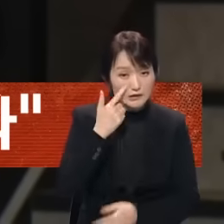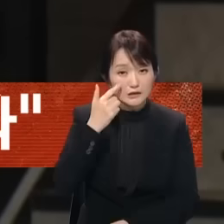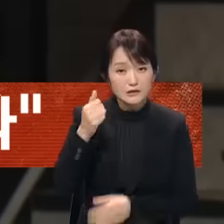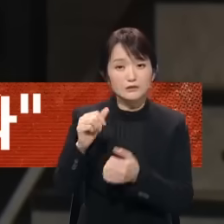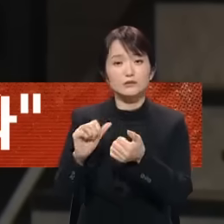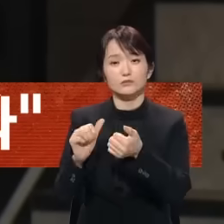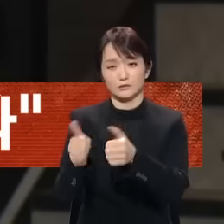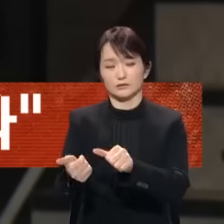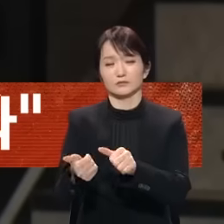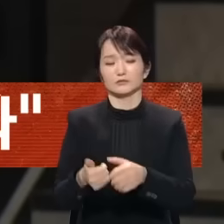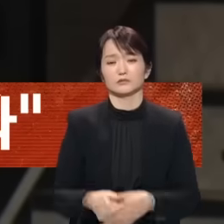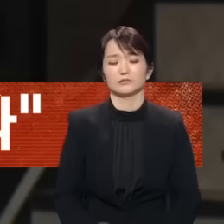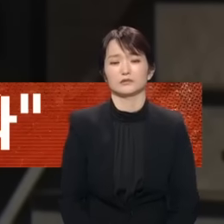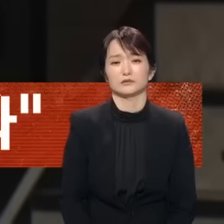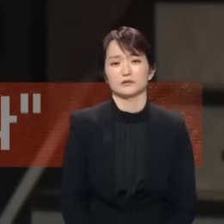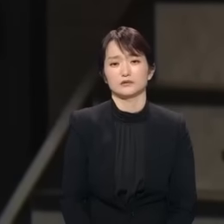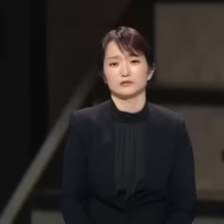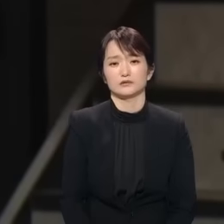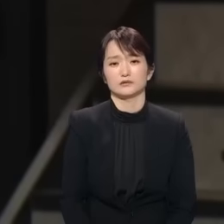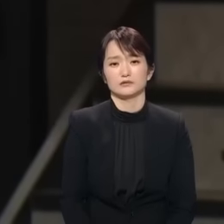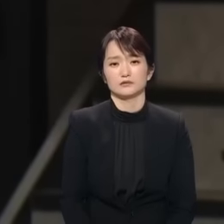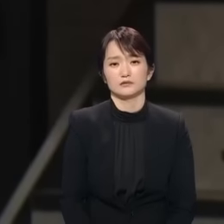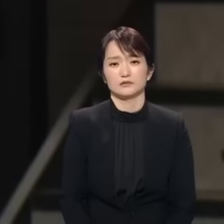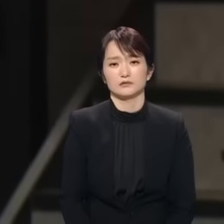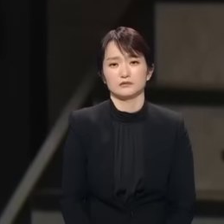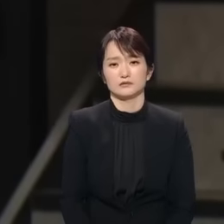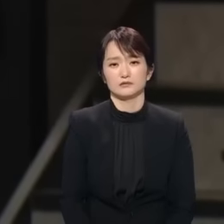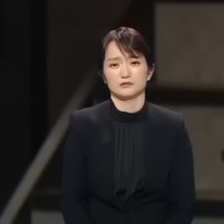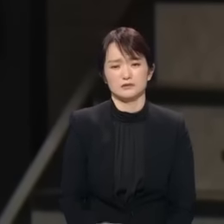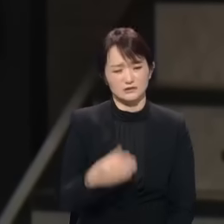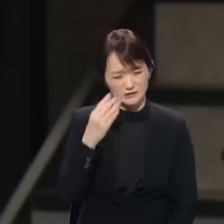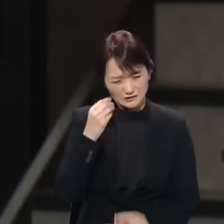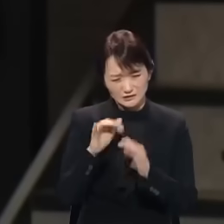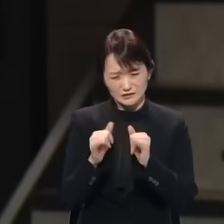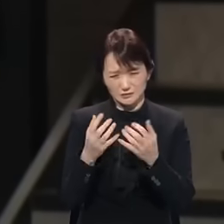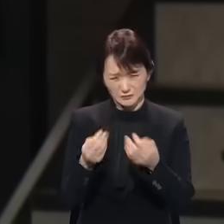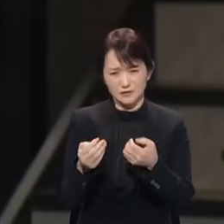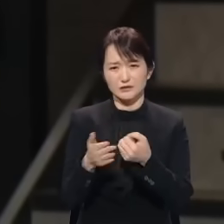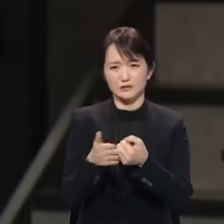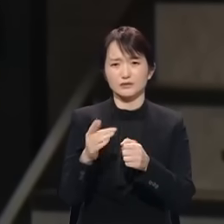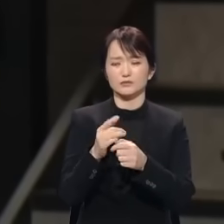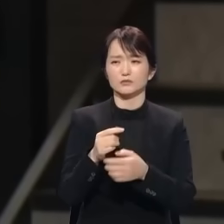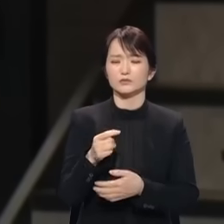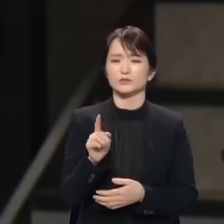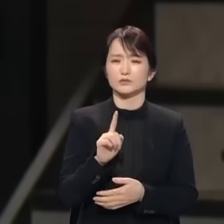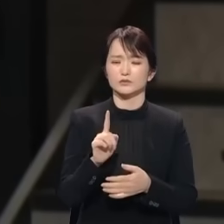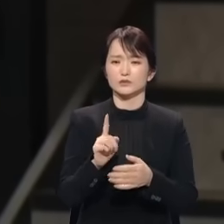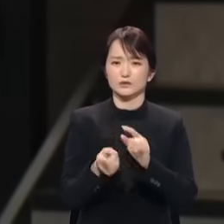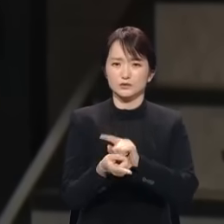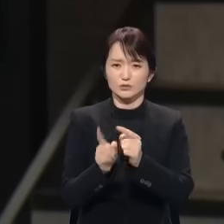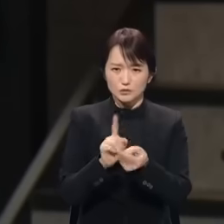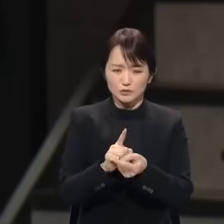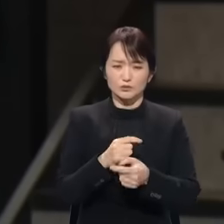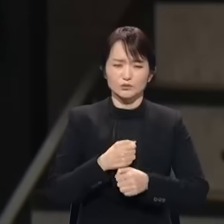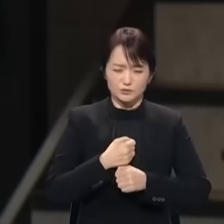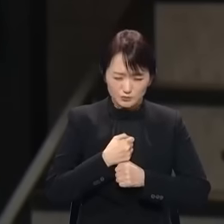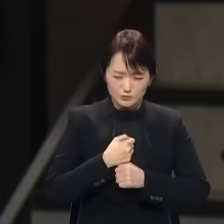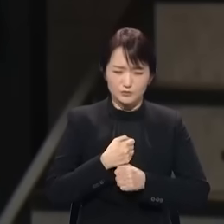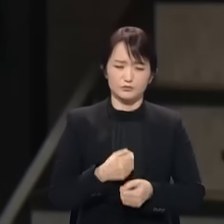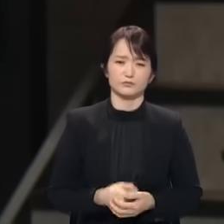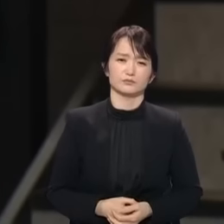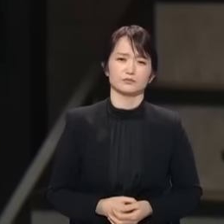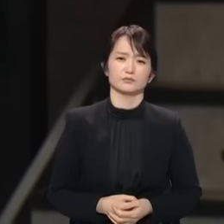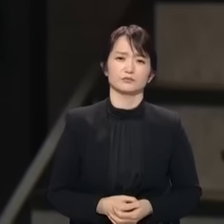돌아가셨다고 해요 그러니까 정말 이상한 사람들이 많기 때문에 조금조금씩 그런 걸 갖다가 이렇게 좀 조심하시면서